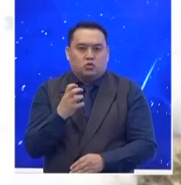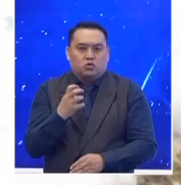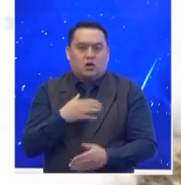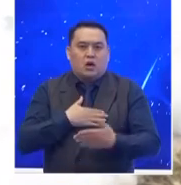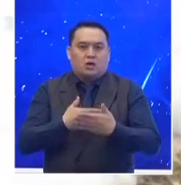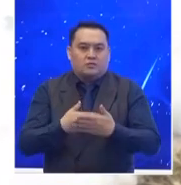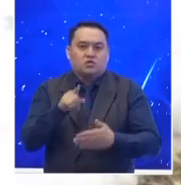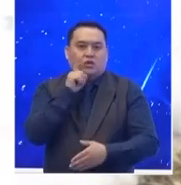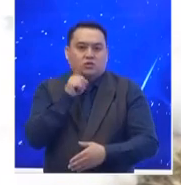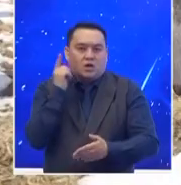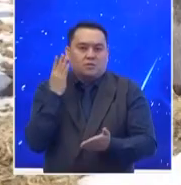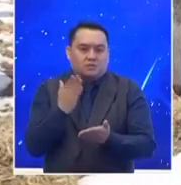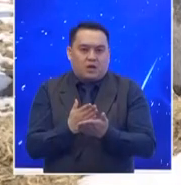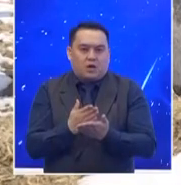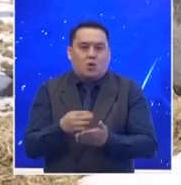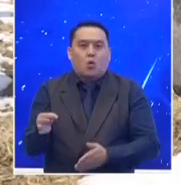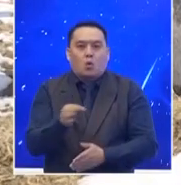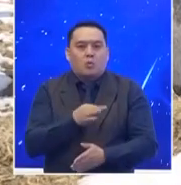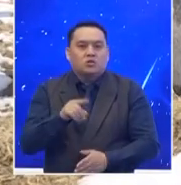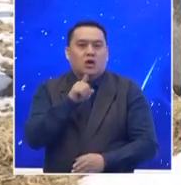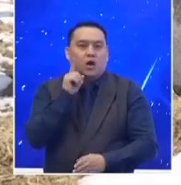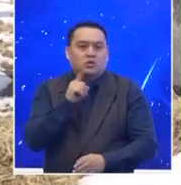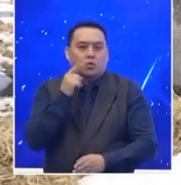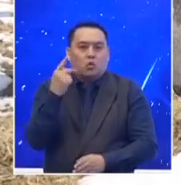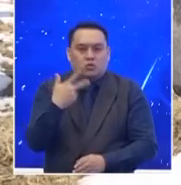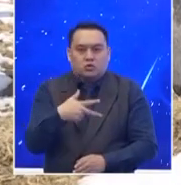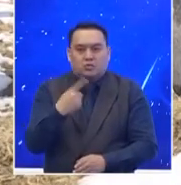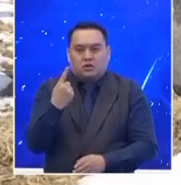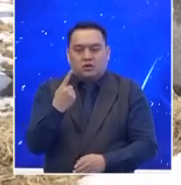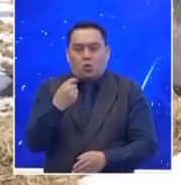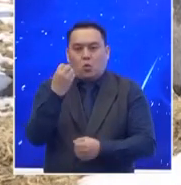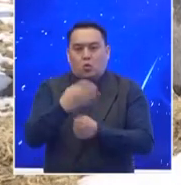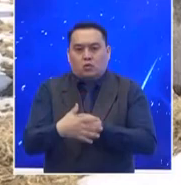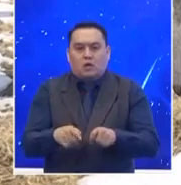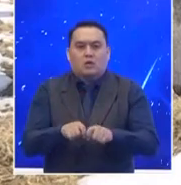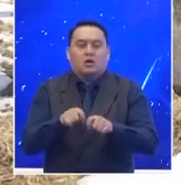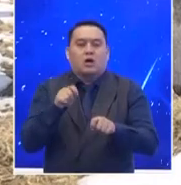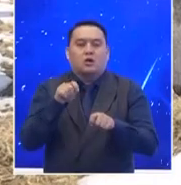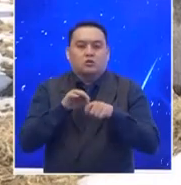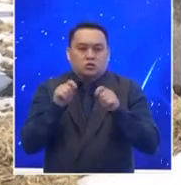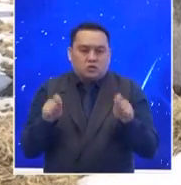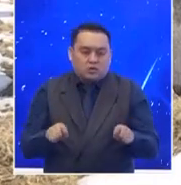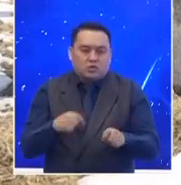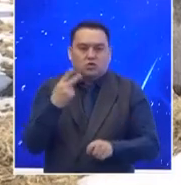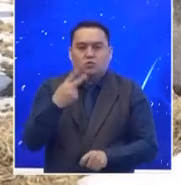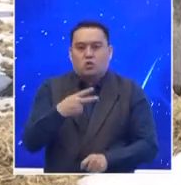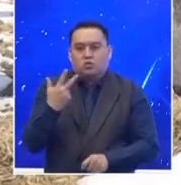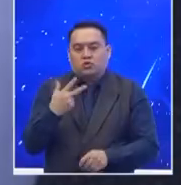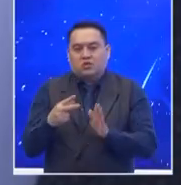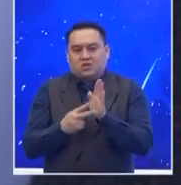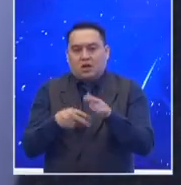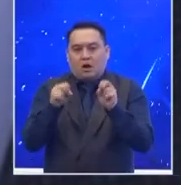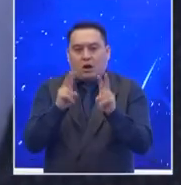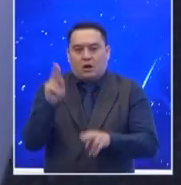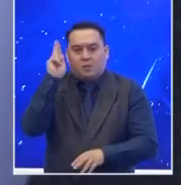ерікті жастарымыз бар. Сонымен қатар облыс бойынша Жастан жастар қанатының 31 орталығы жұмыс атқаруда, оның 20-сы аудан қалаларда болса, 8 арнаулы